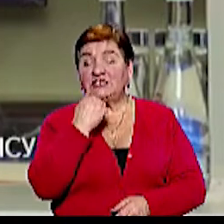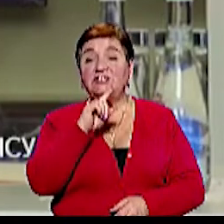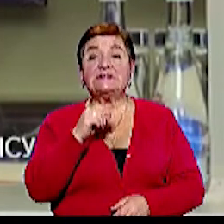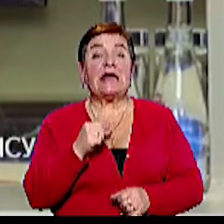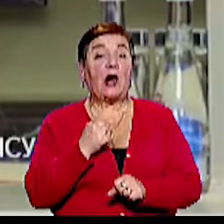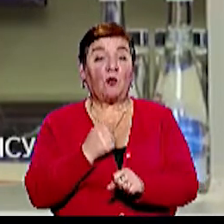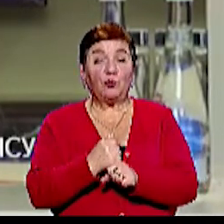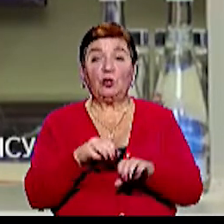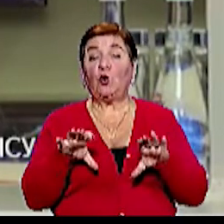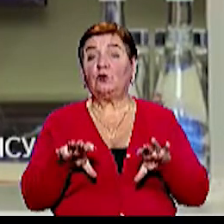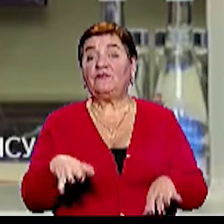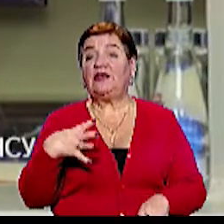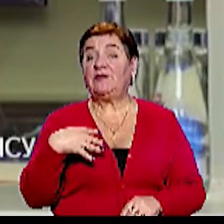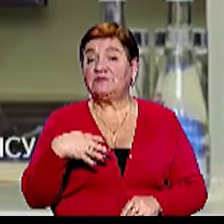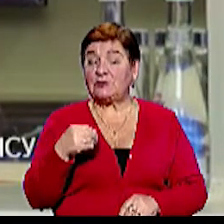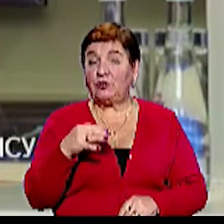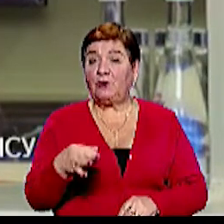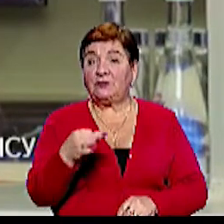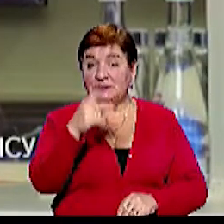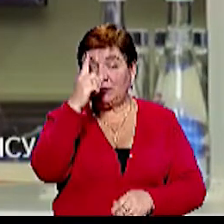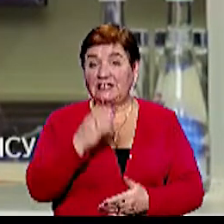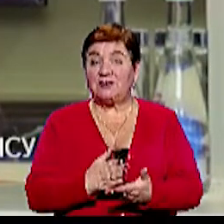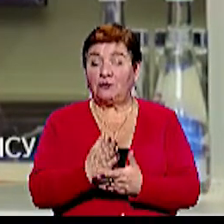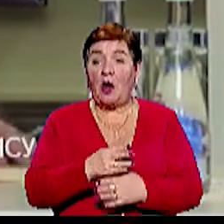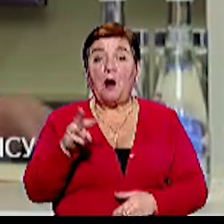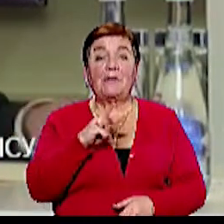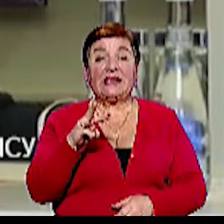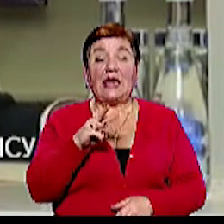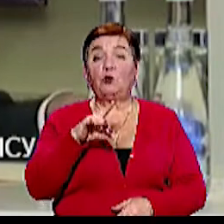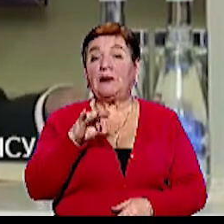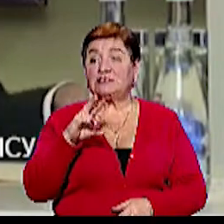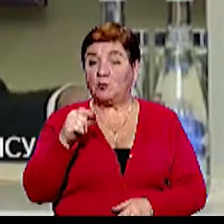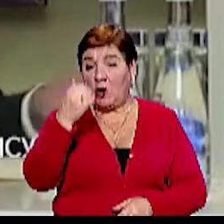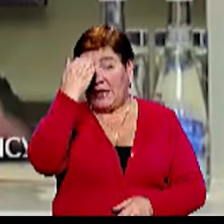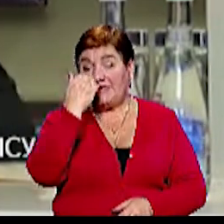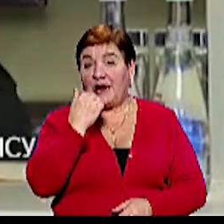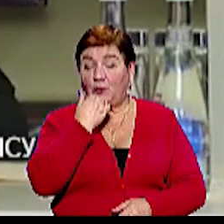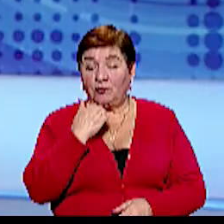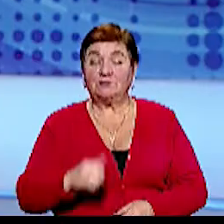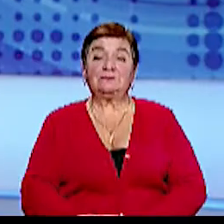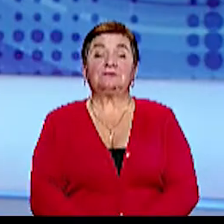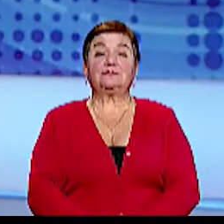роботу. І голові Львівської обласної державної адміністрації Маркіяну Мальському. Добре, дякую, Маркіян.